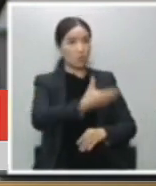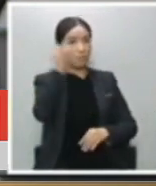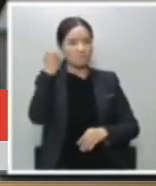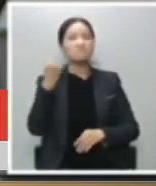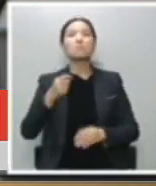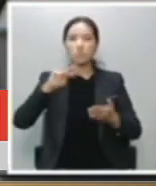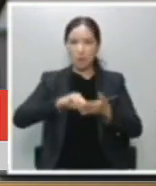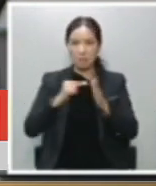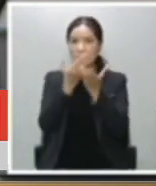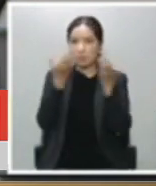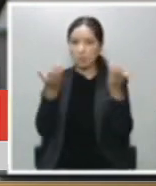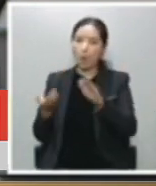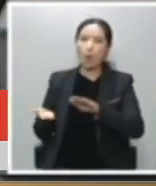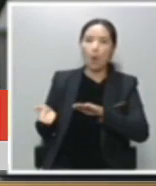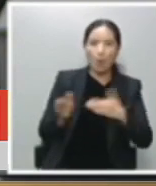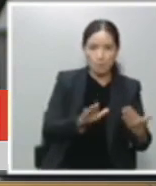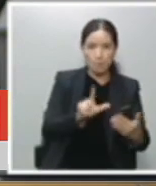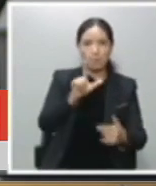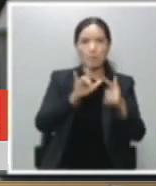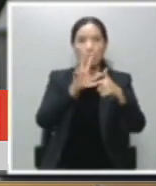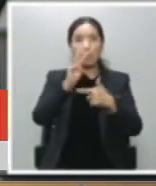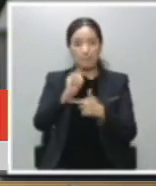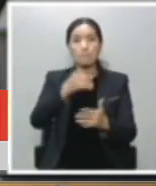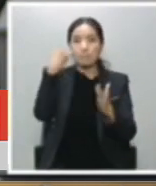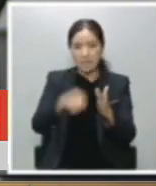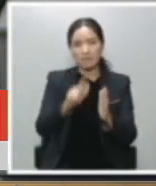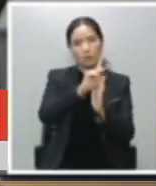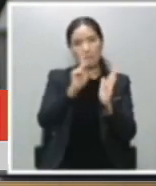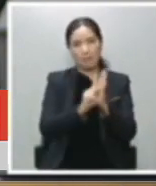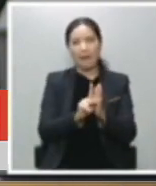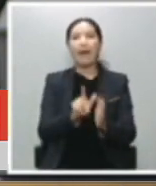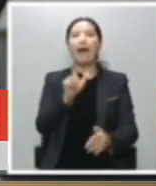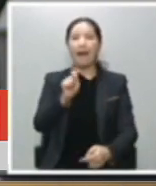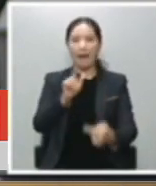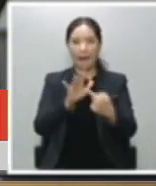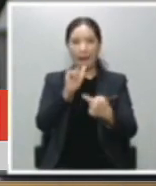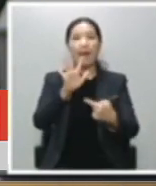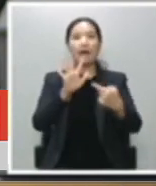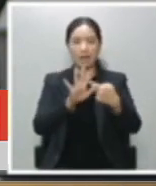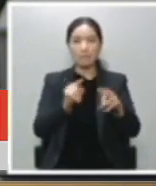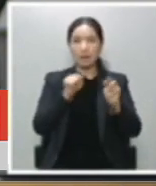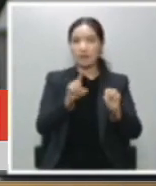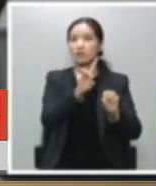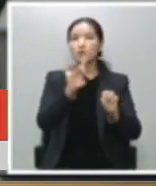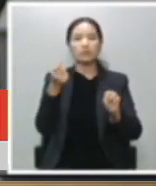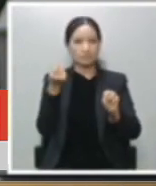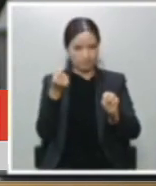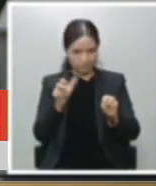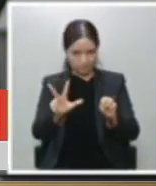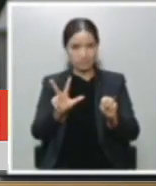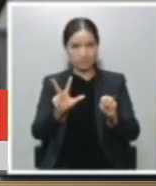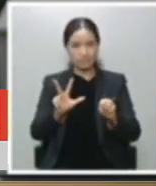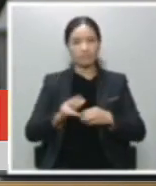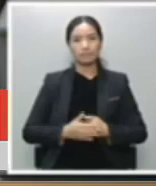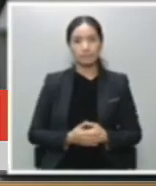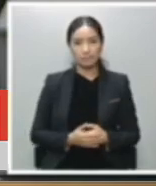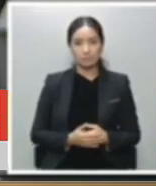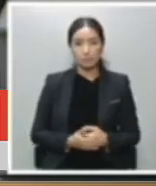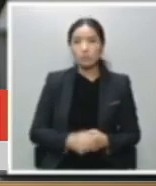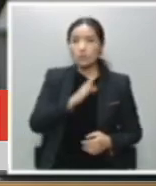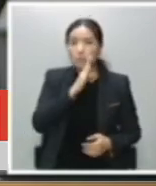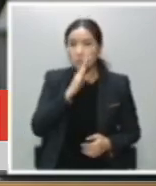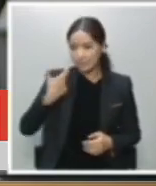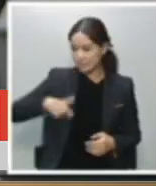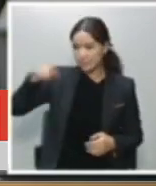ธรรมนูญเป็นความผิดตามประมวลกฎหมายอาญามาตรา113หากศ